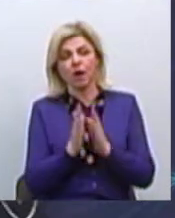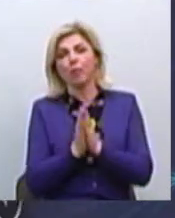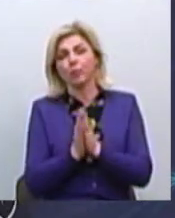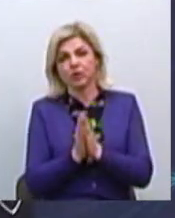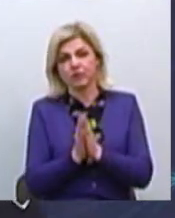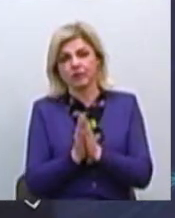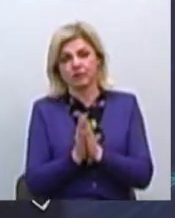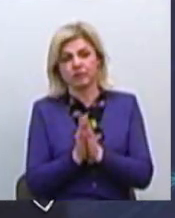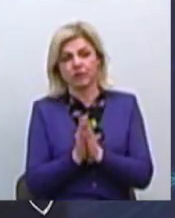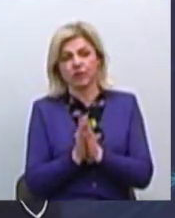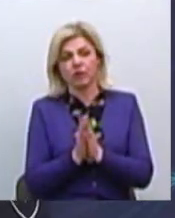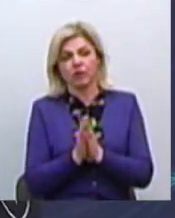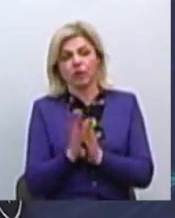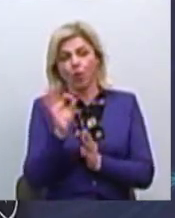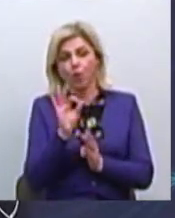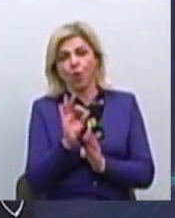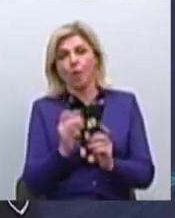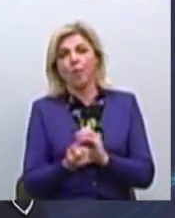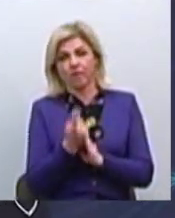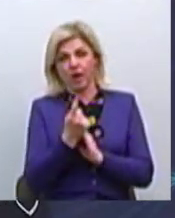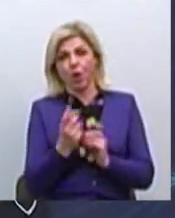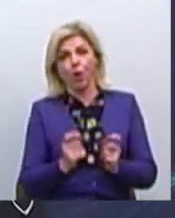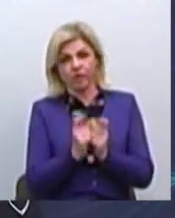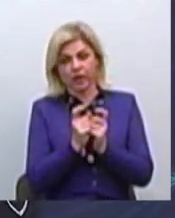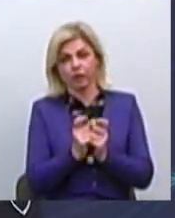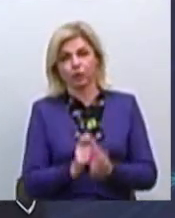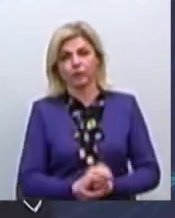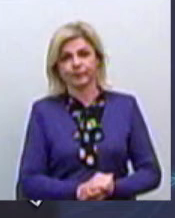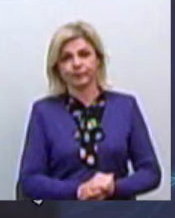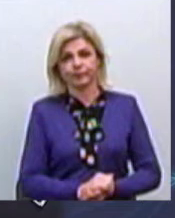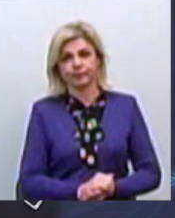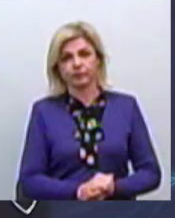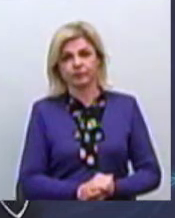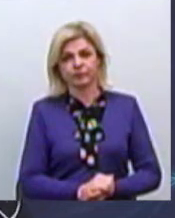запросити щодо виникнення конфлікту, або